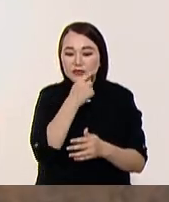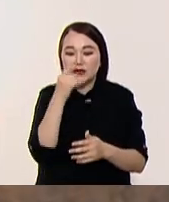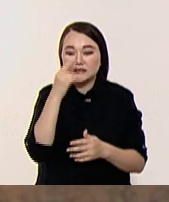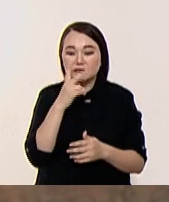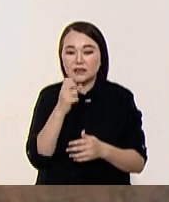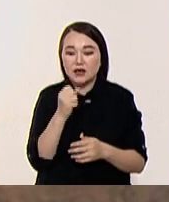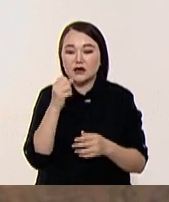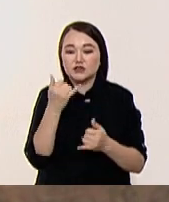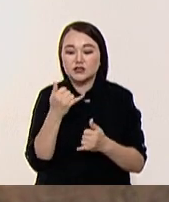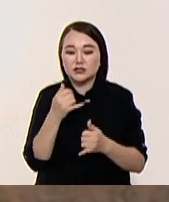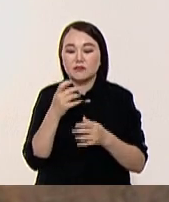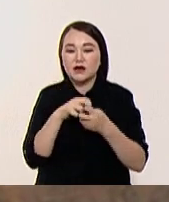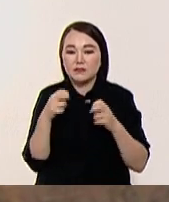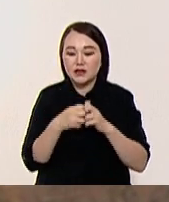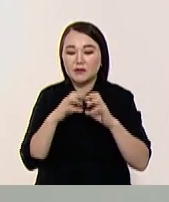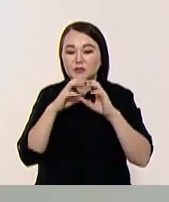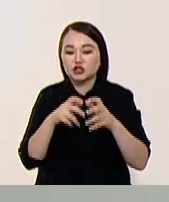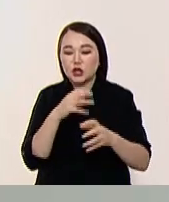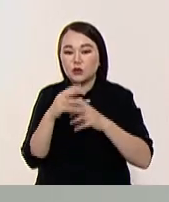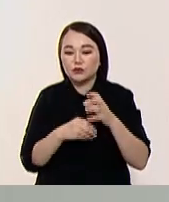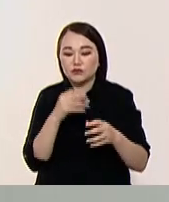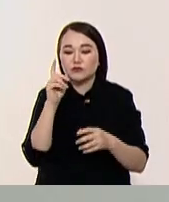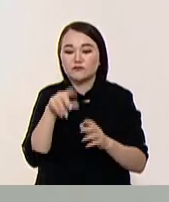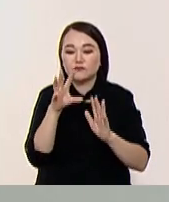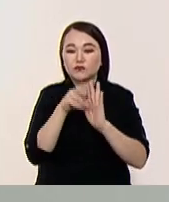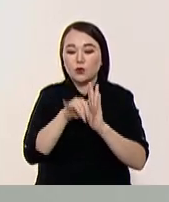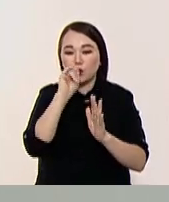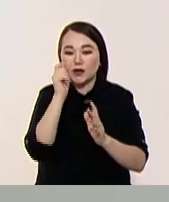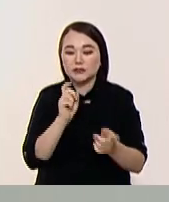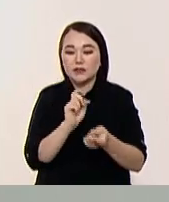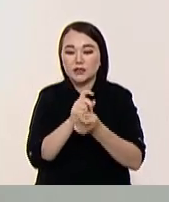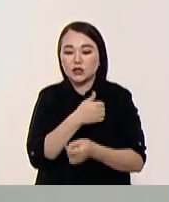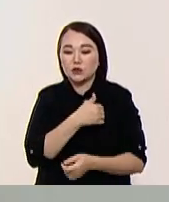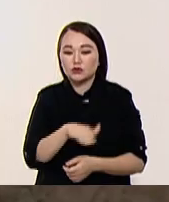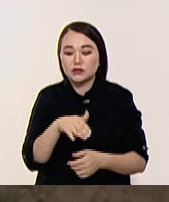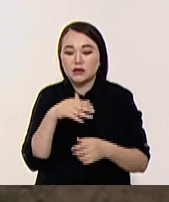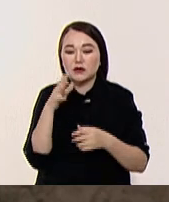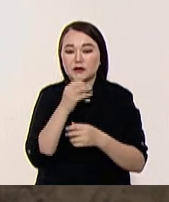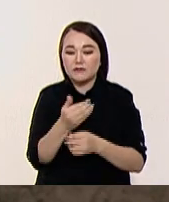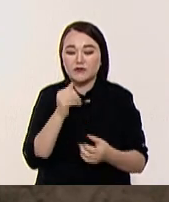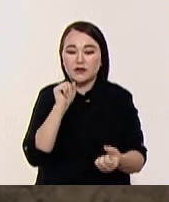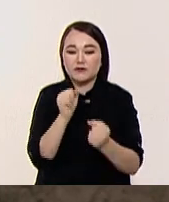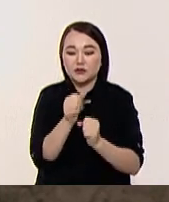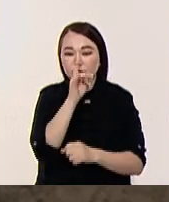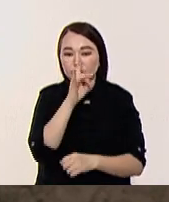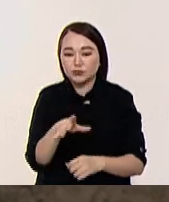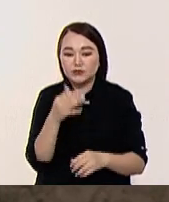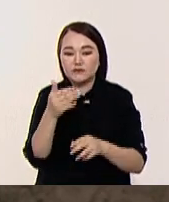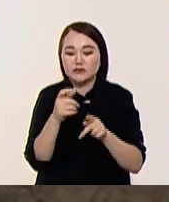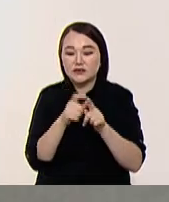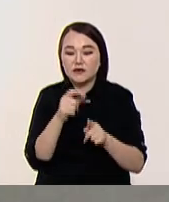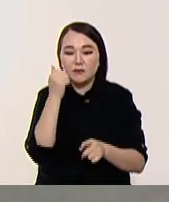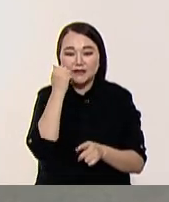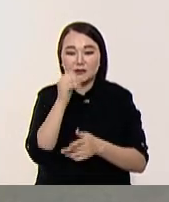на актуальные международные проблемы, в том числе украинский конфликт, и не собирается оказывать на него давление. По ее словам,